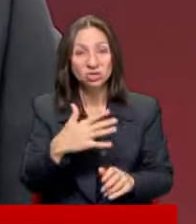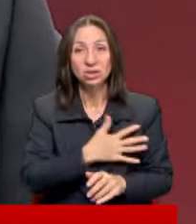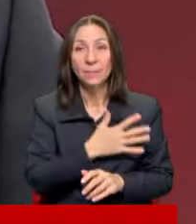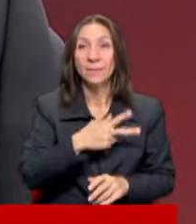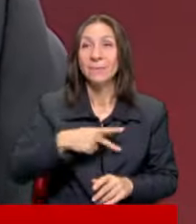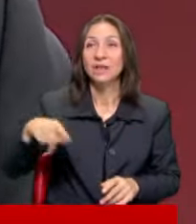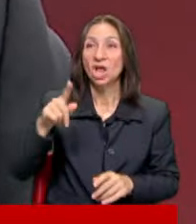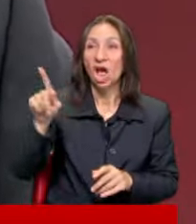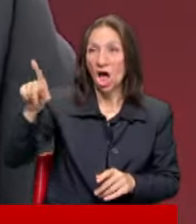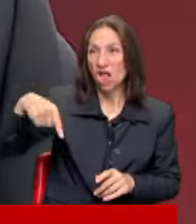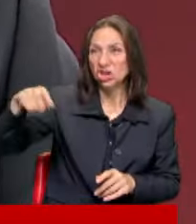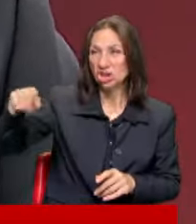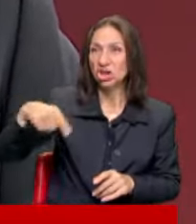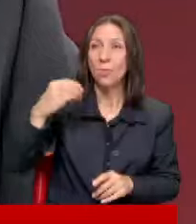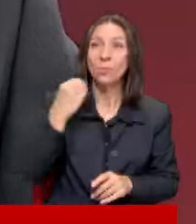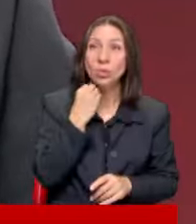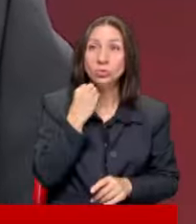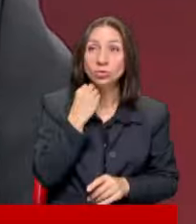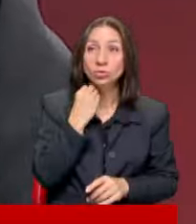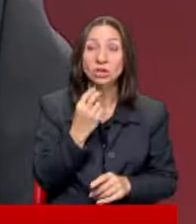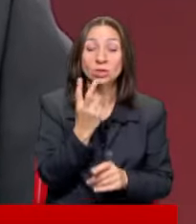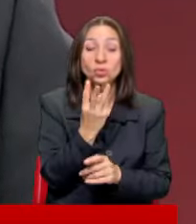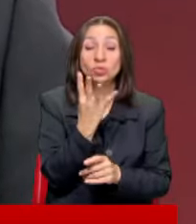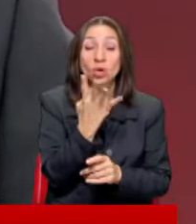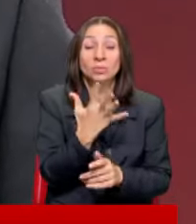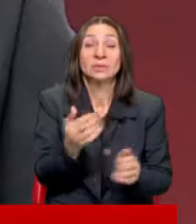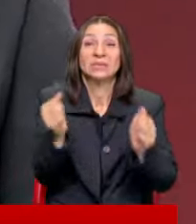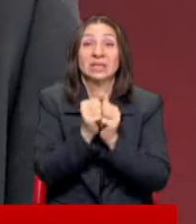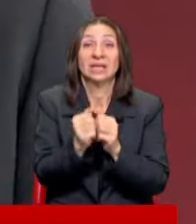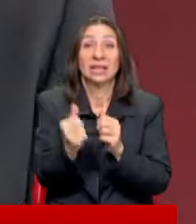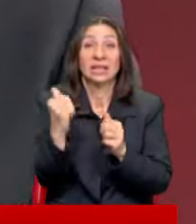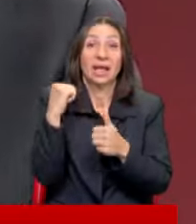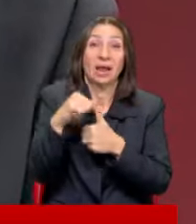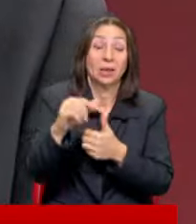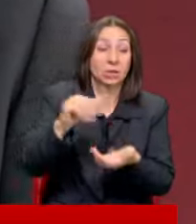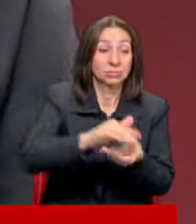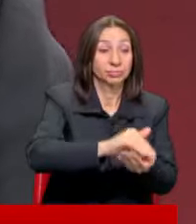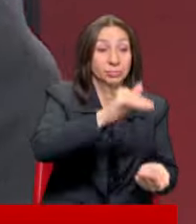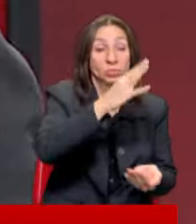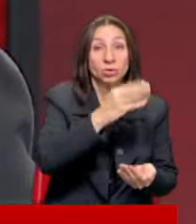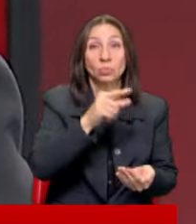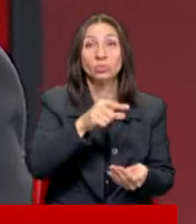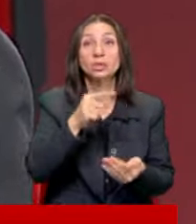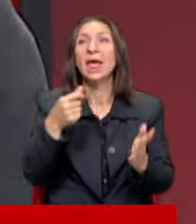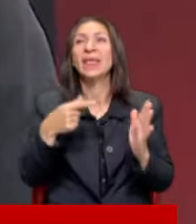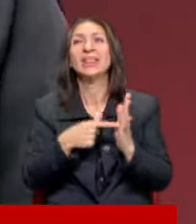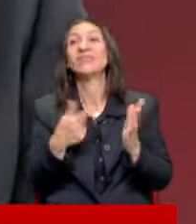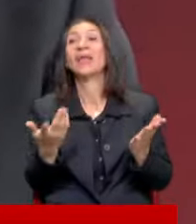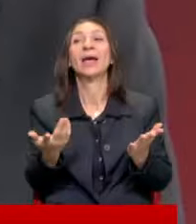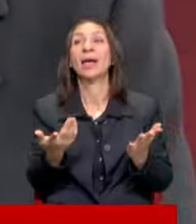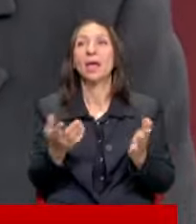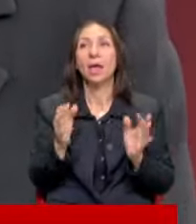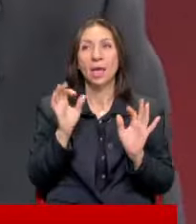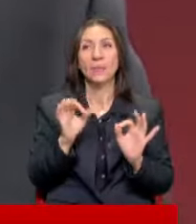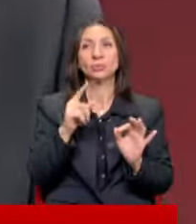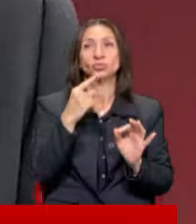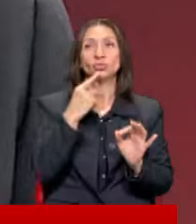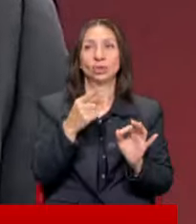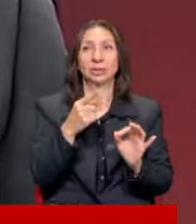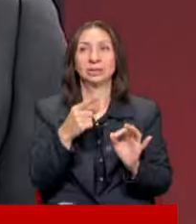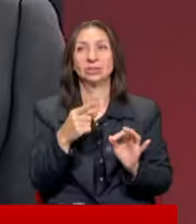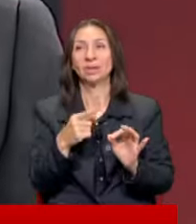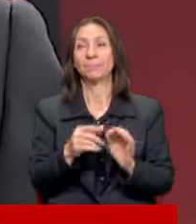belediyelerden alacağı borcun kat be katı geri gelecek zaten kaldı ki o zaman buradaki maksat ne hemen şunu da söyleyeyim